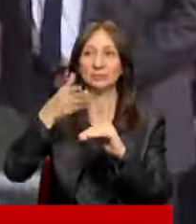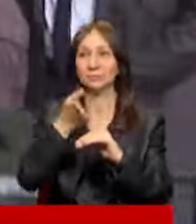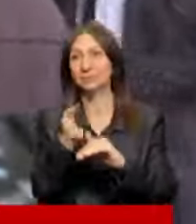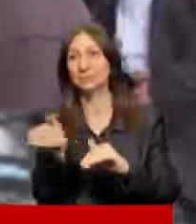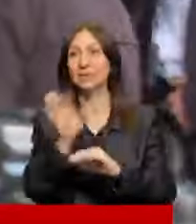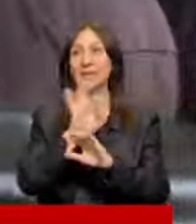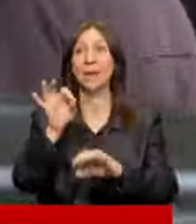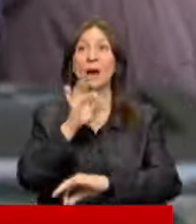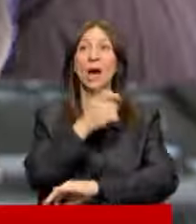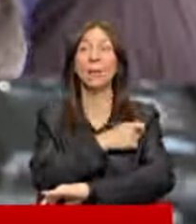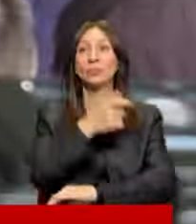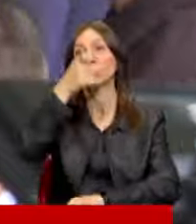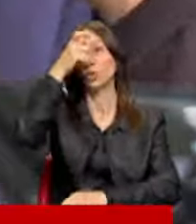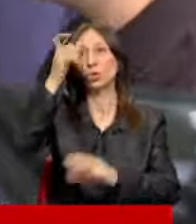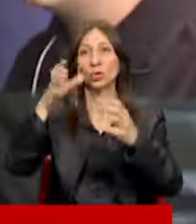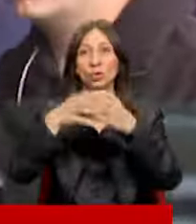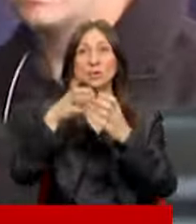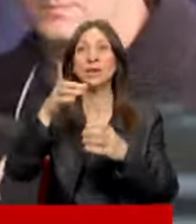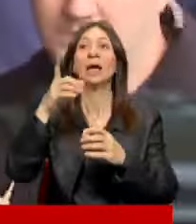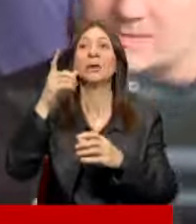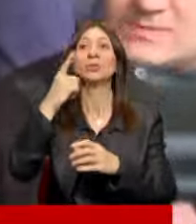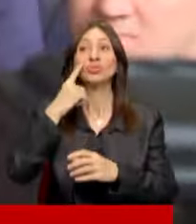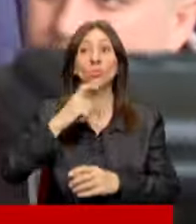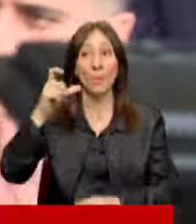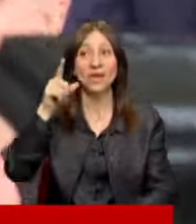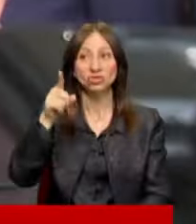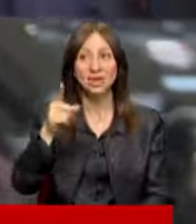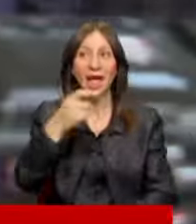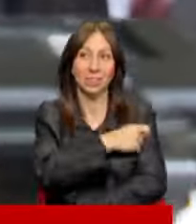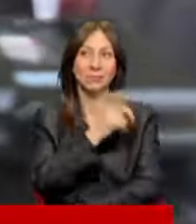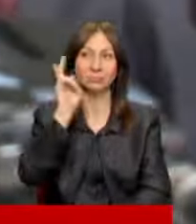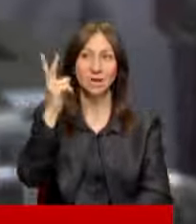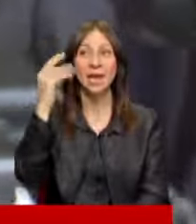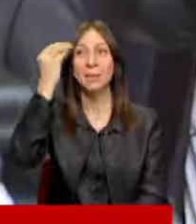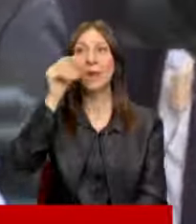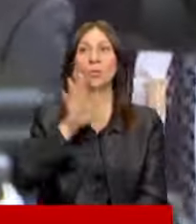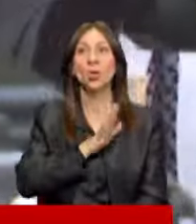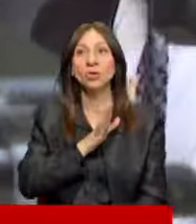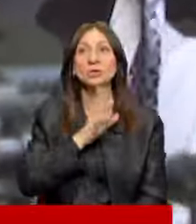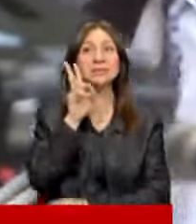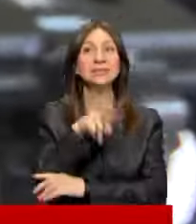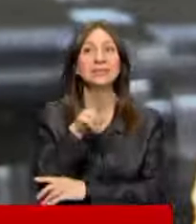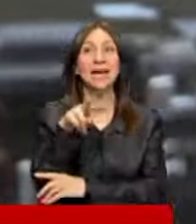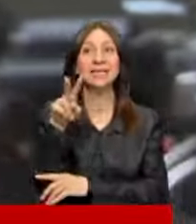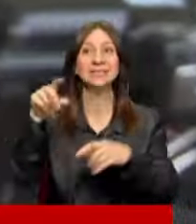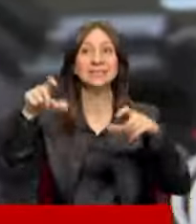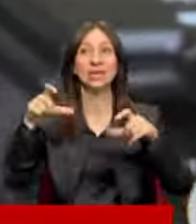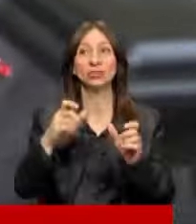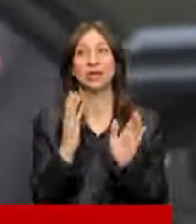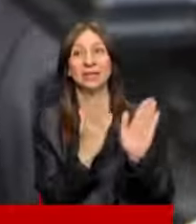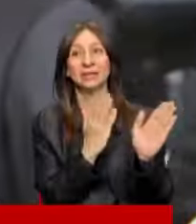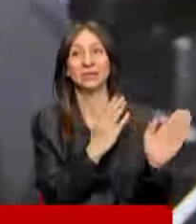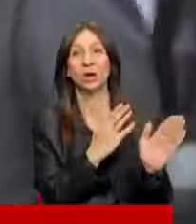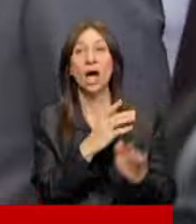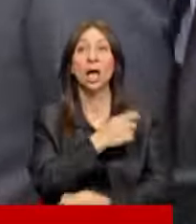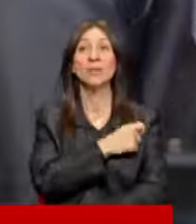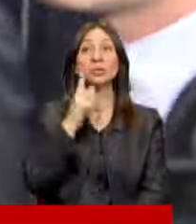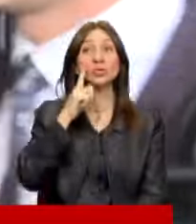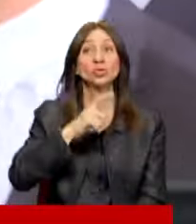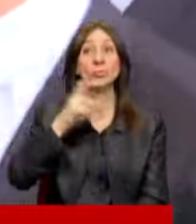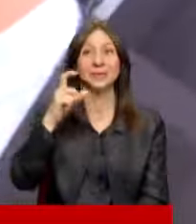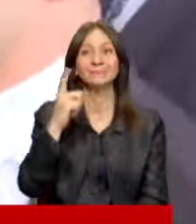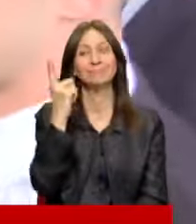Hem Alman hem Türk heyeti Steinmeier ve Ekrem İmamoğlu sergi salonuna doğru ilerliyor. Alman